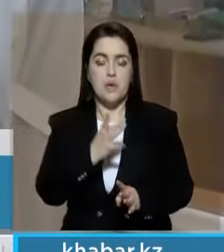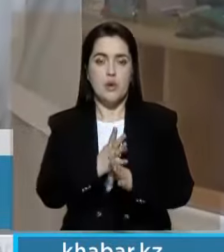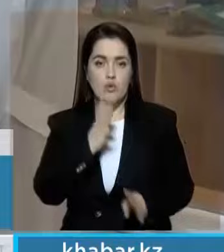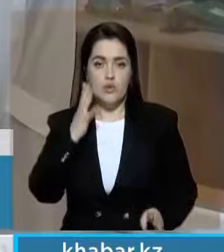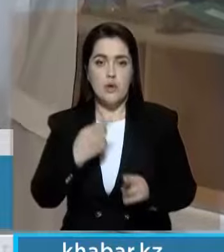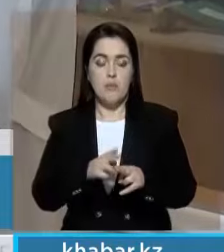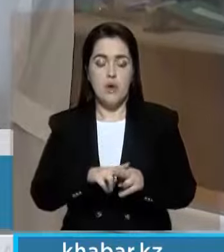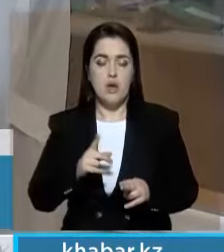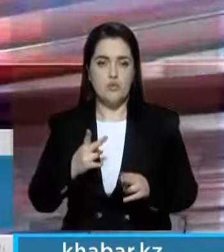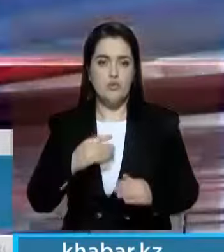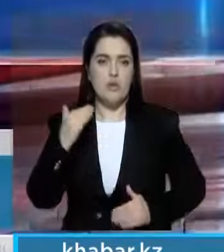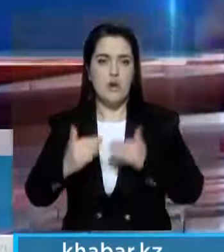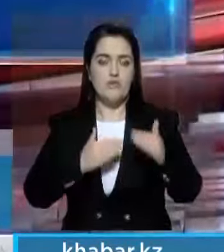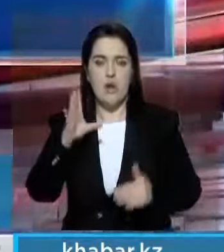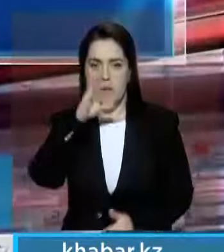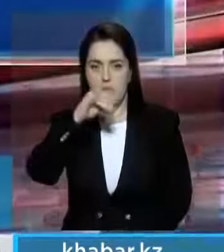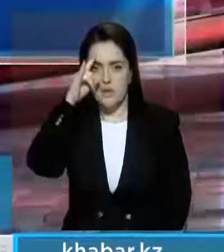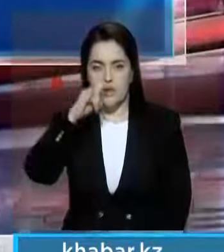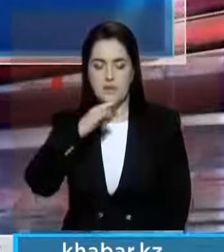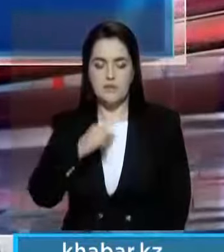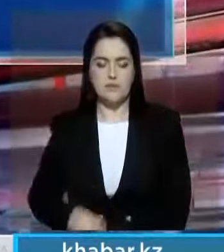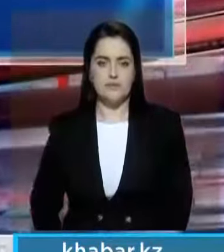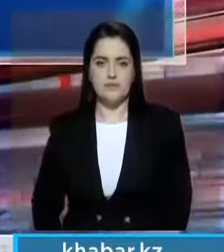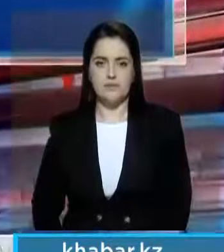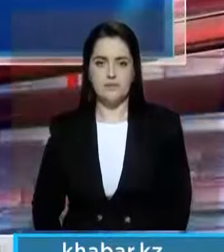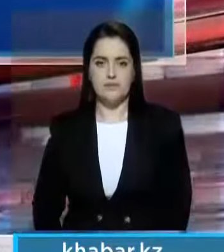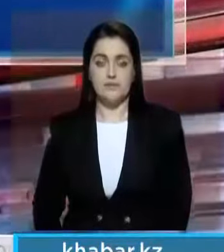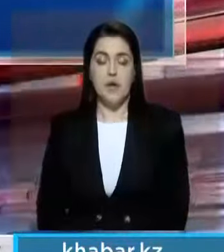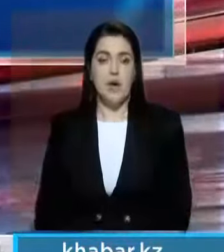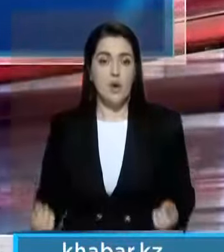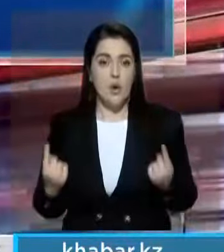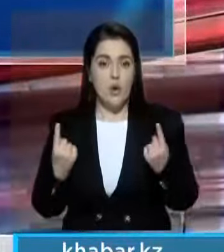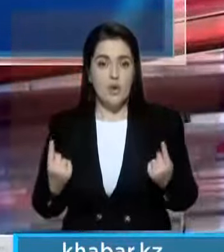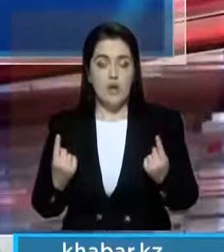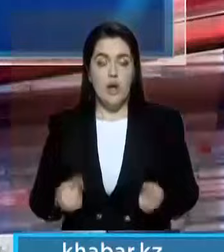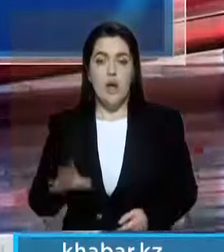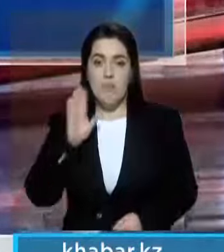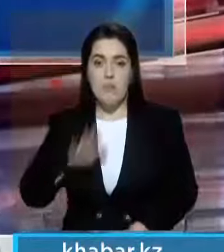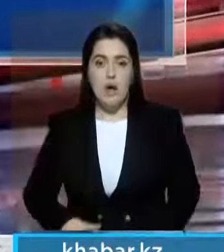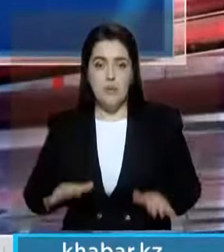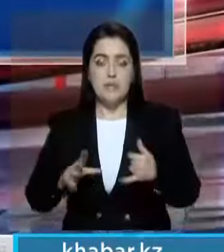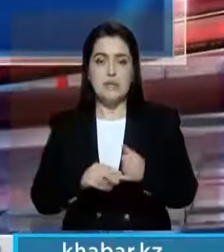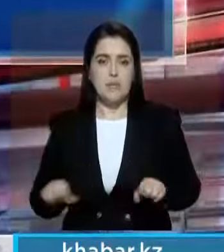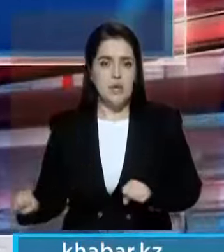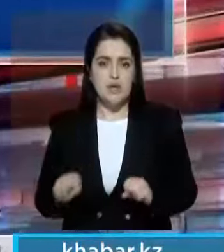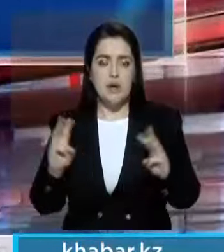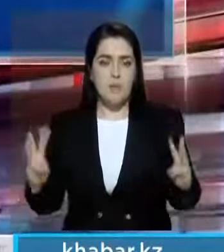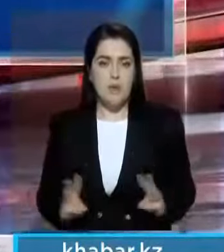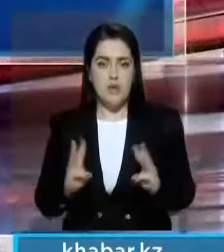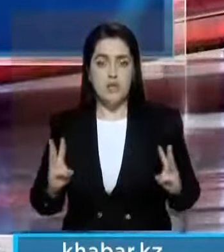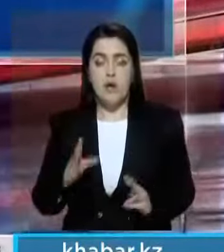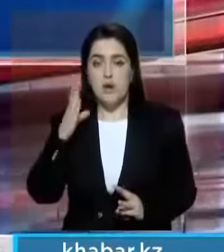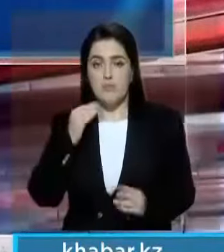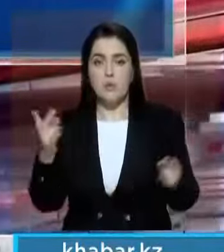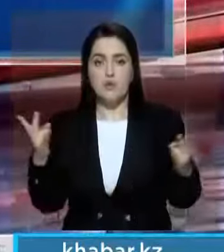развития Казахстана масштабные паводки Лесные пожары и землетрясения в Алматы показали острую необходимость